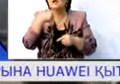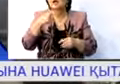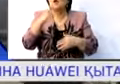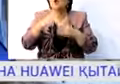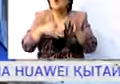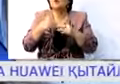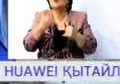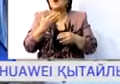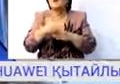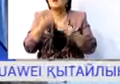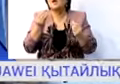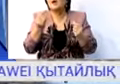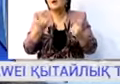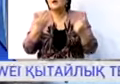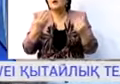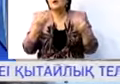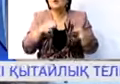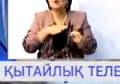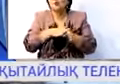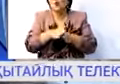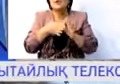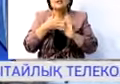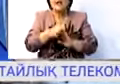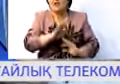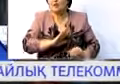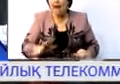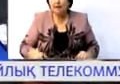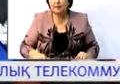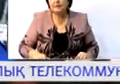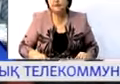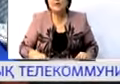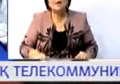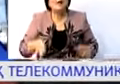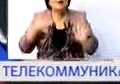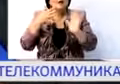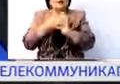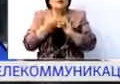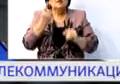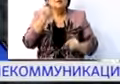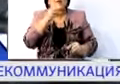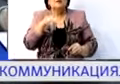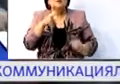құрылыс бөліміне бөлінген қаражат әлі күнге дейін толықтай жаратылмаған. Игерілмеген қаржы